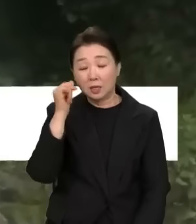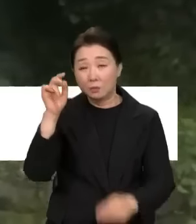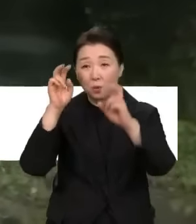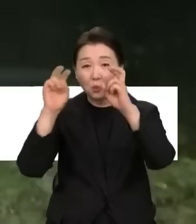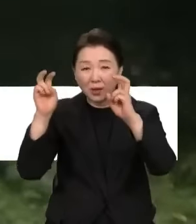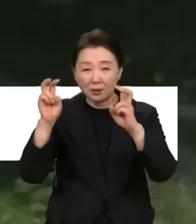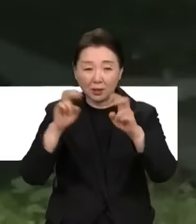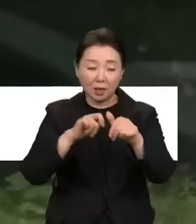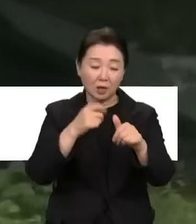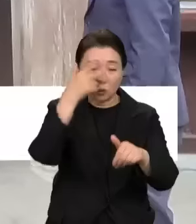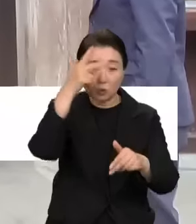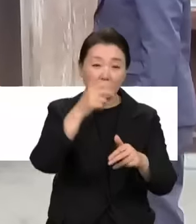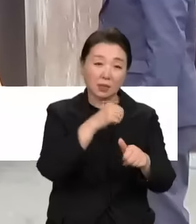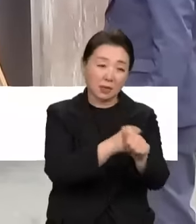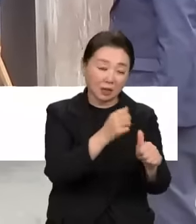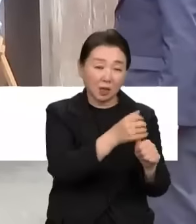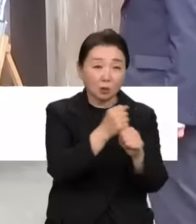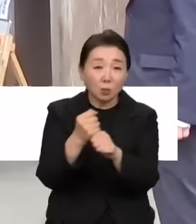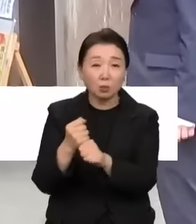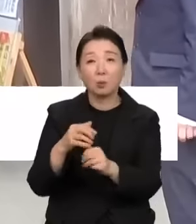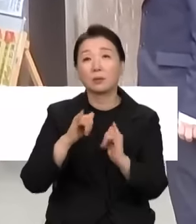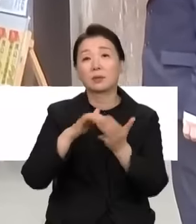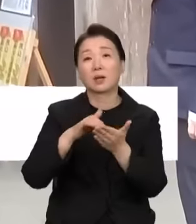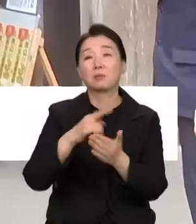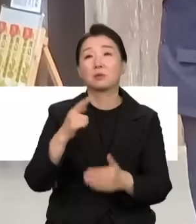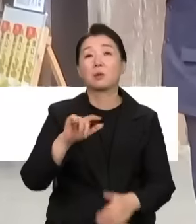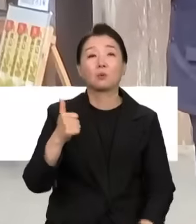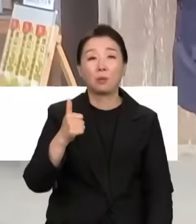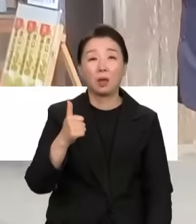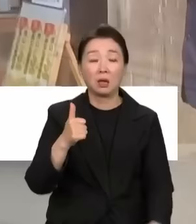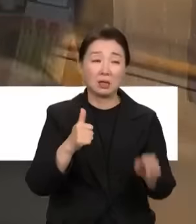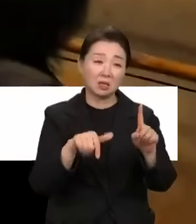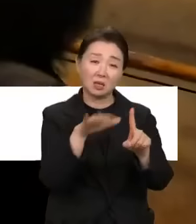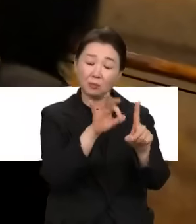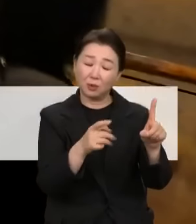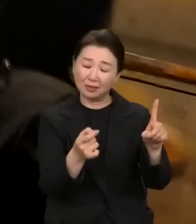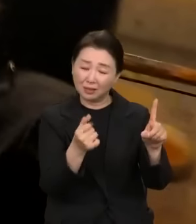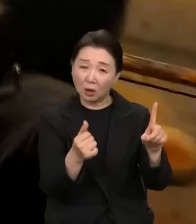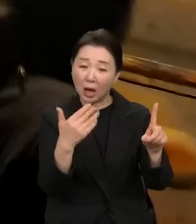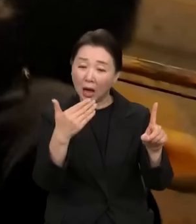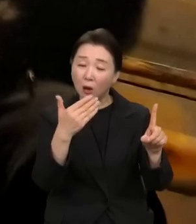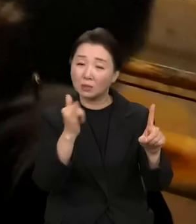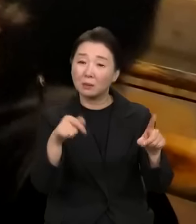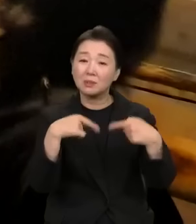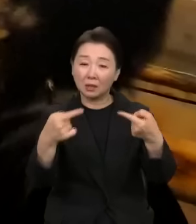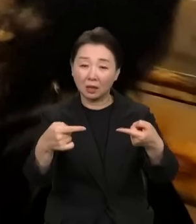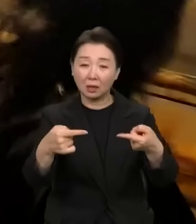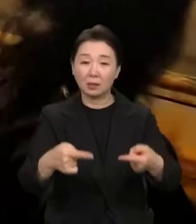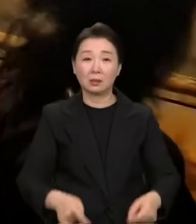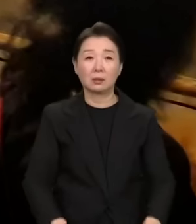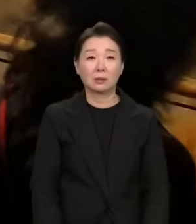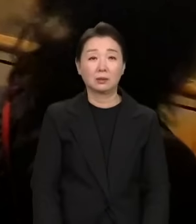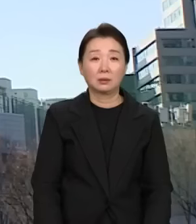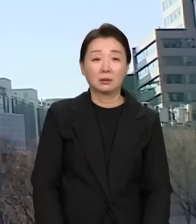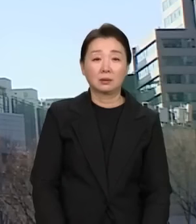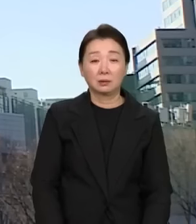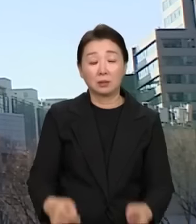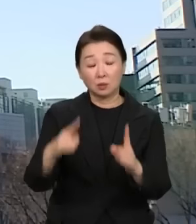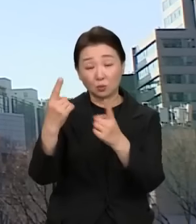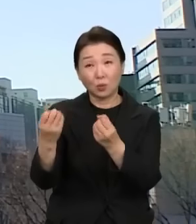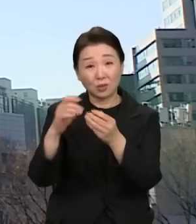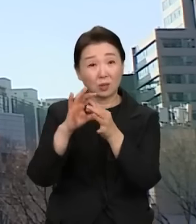조선인 강제징용 노동자는 1,500명 규모인데 1%도 안 된 9명만 참석한 겁니다. 추도식을